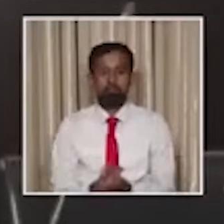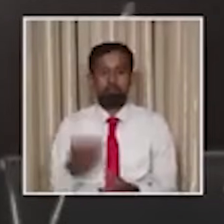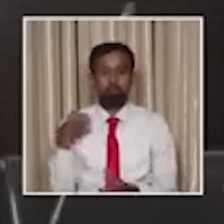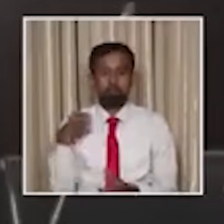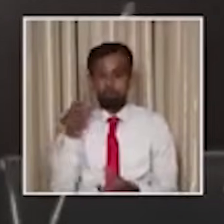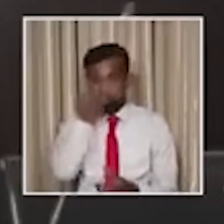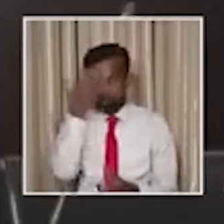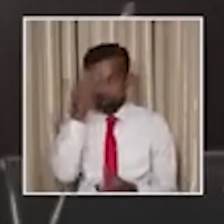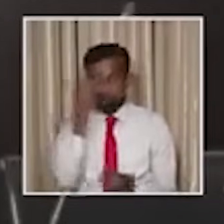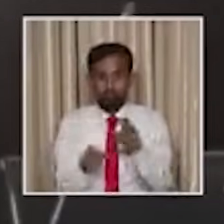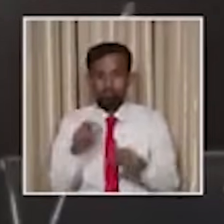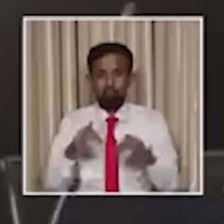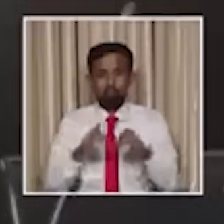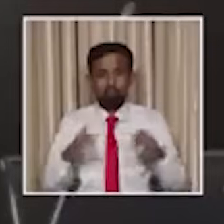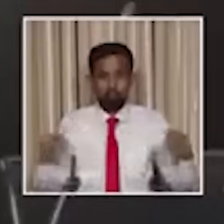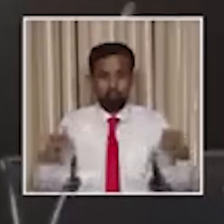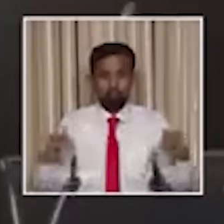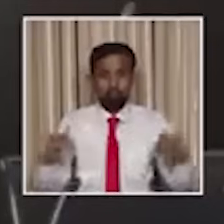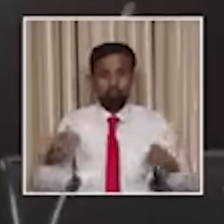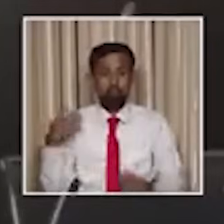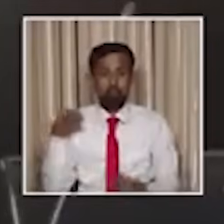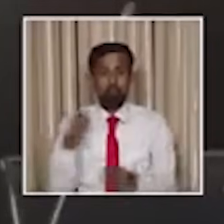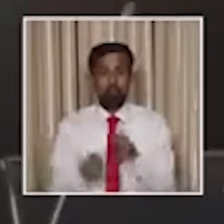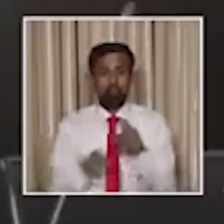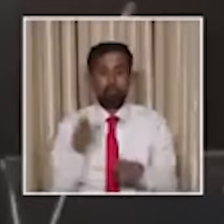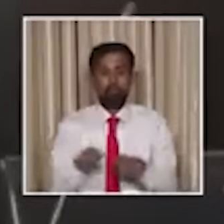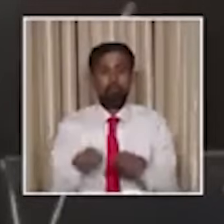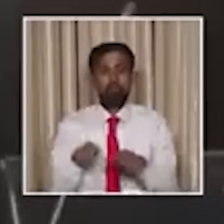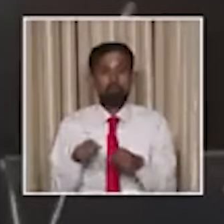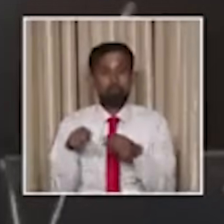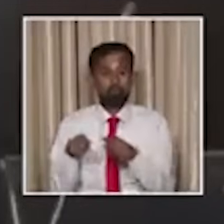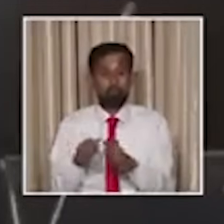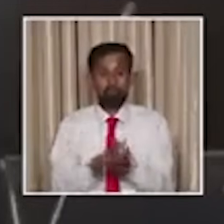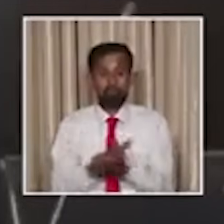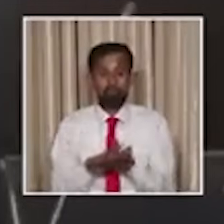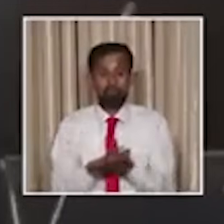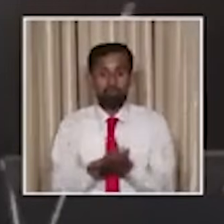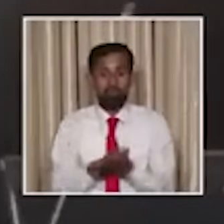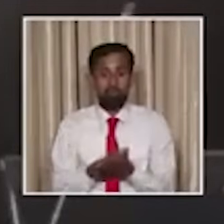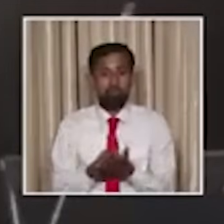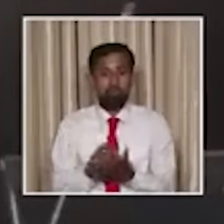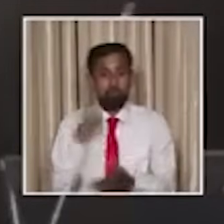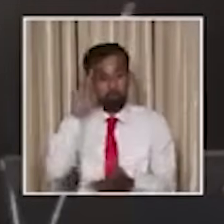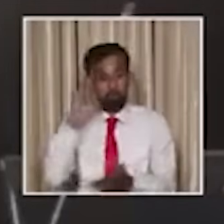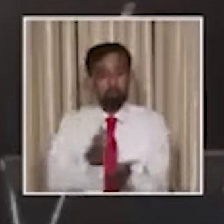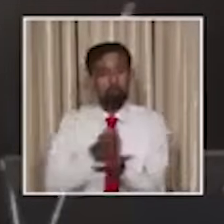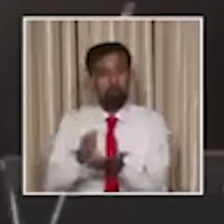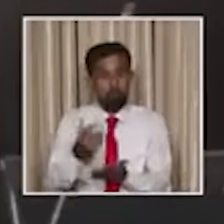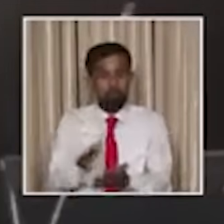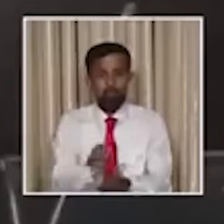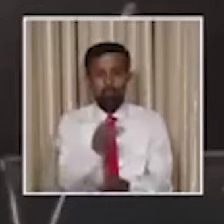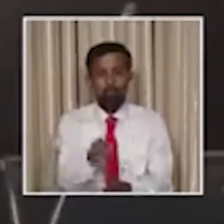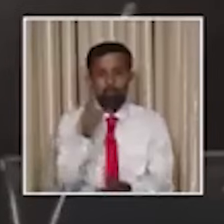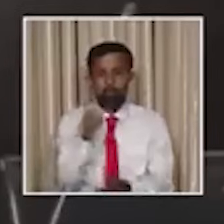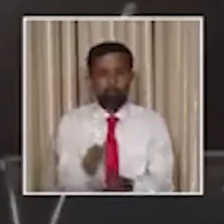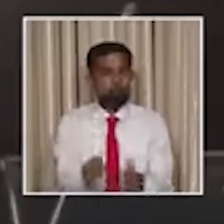இருந்த நல்லெண்ணத்தை நாசமாக்கிய நீங்கள் ஒருபோதும் உருப்பட மாட்டீர்கள் என்பதை நான் உங்களுக்கு சொல்லி வைக்க விரும்புகின்றேன்.